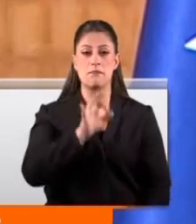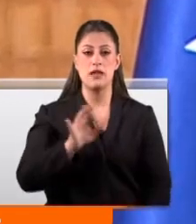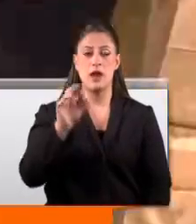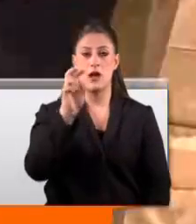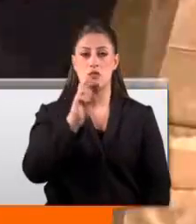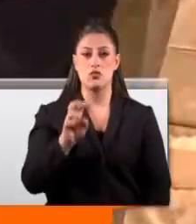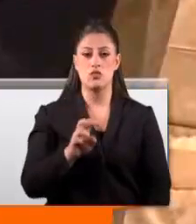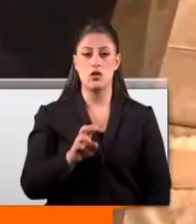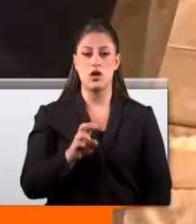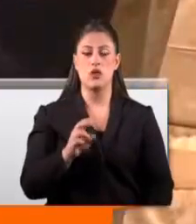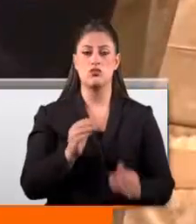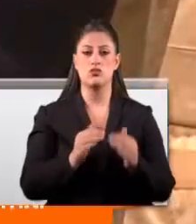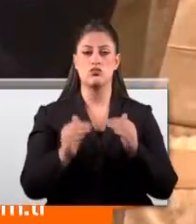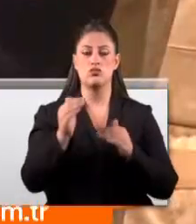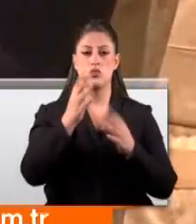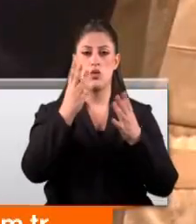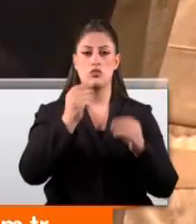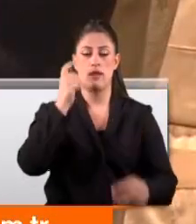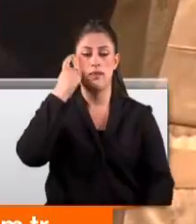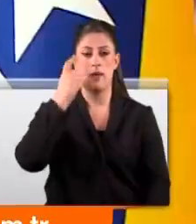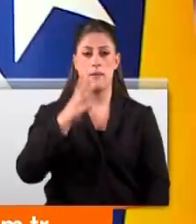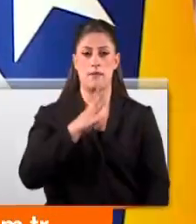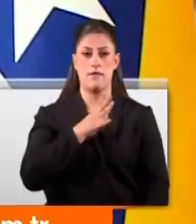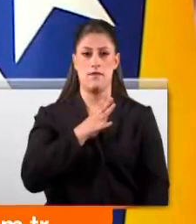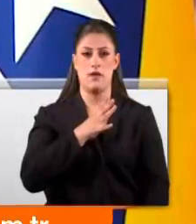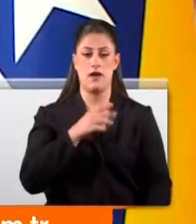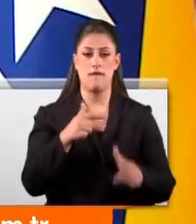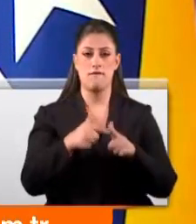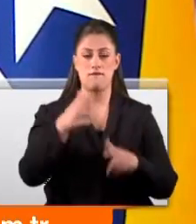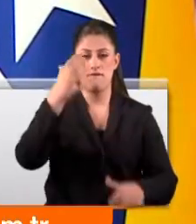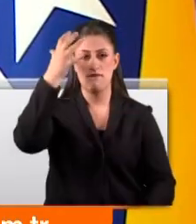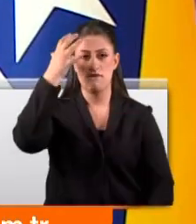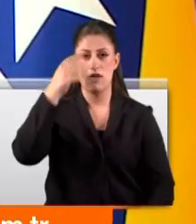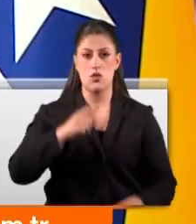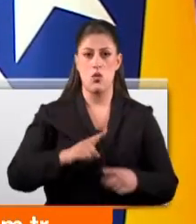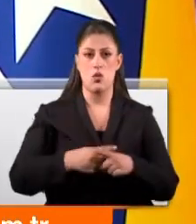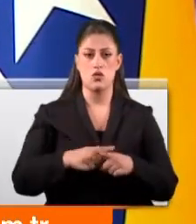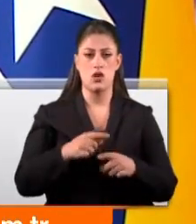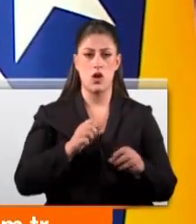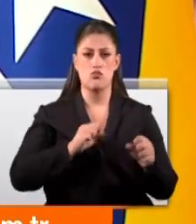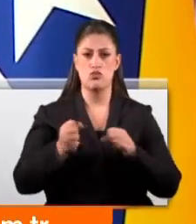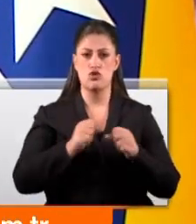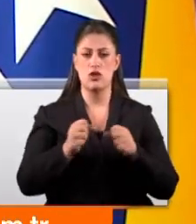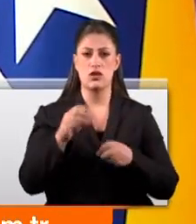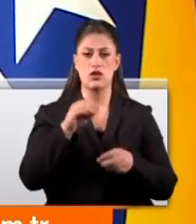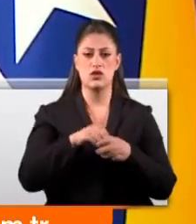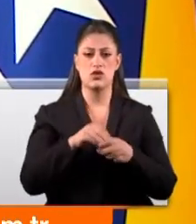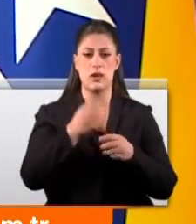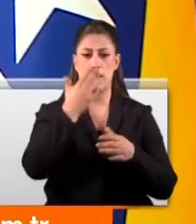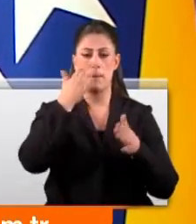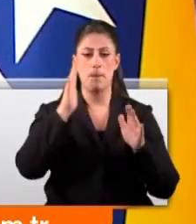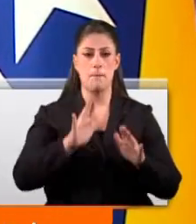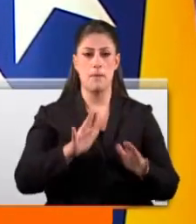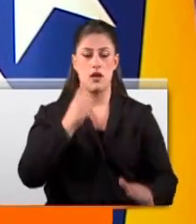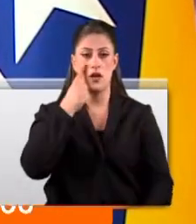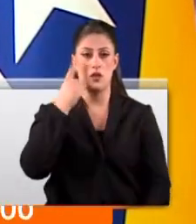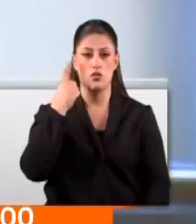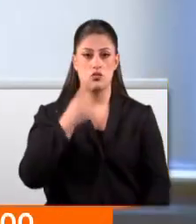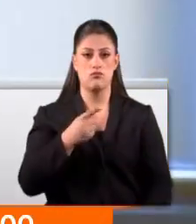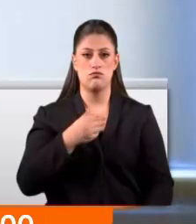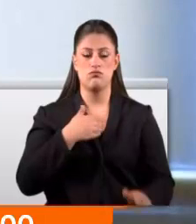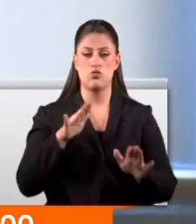dolara ulaşacağını tahmin ediyoruz. FETÖ'yle ortak mücadele bağlamındaki beklentilerimiz üzerinde